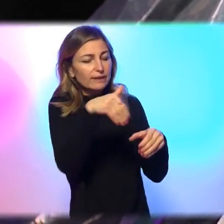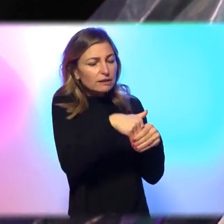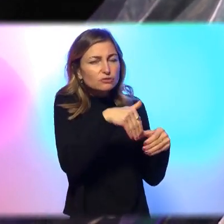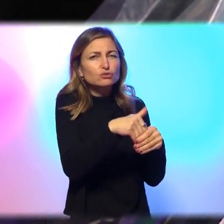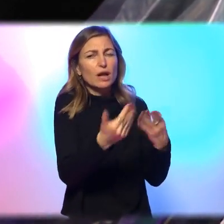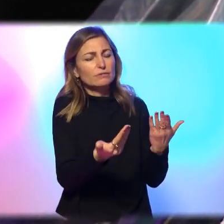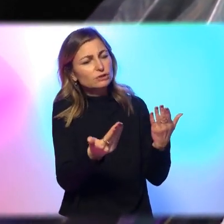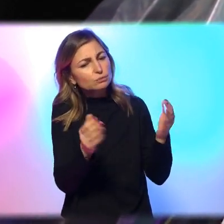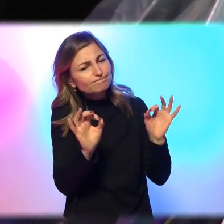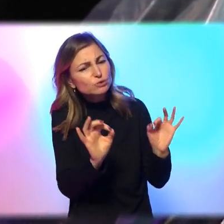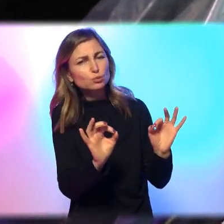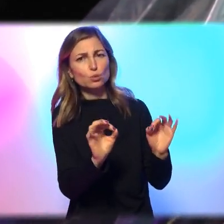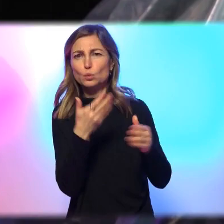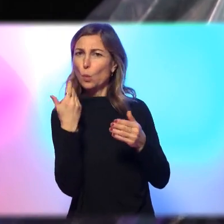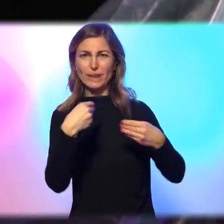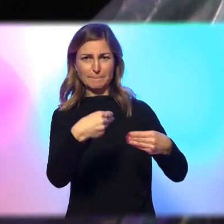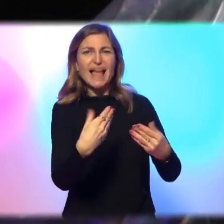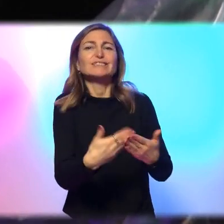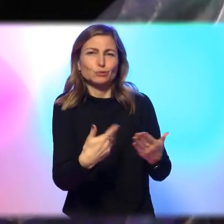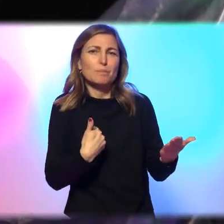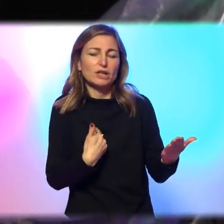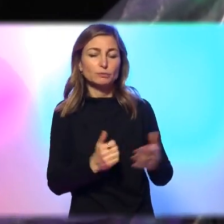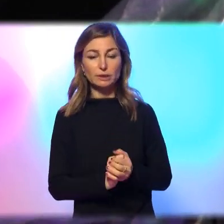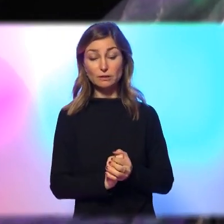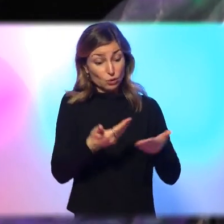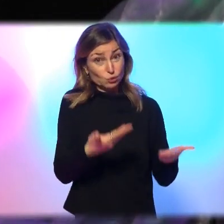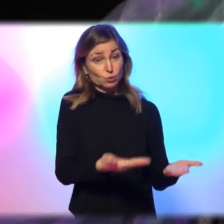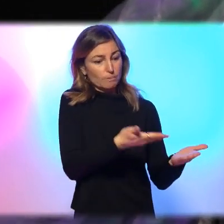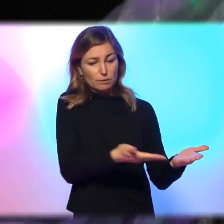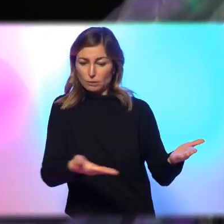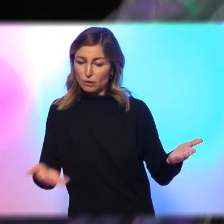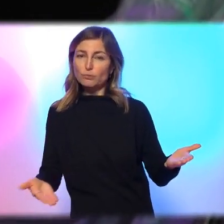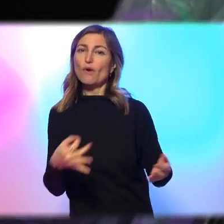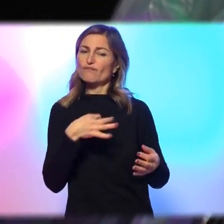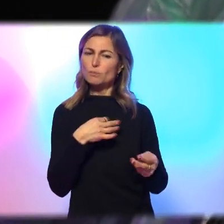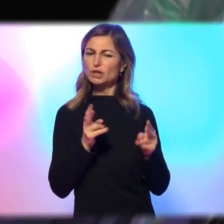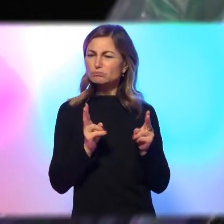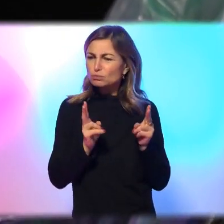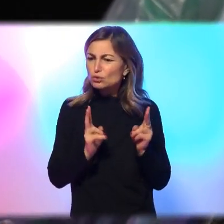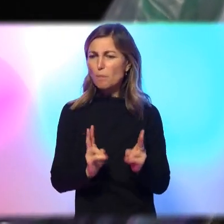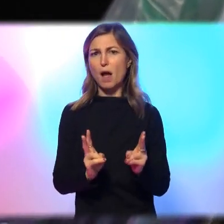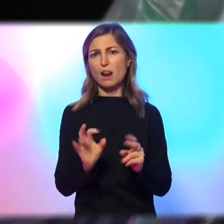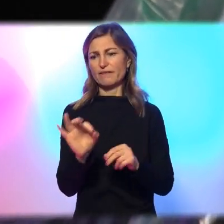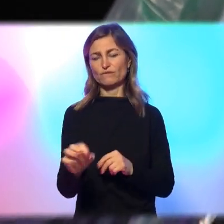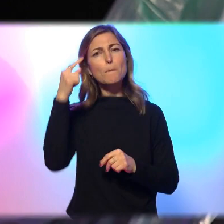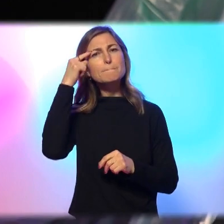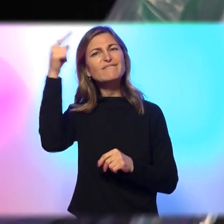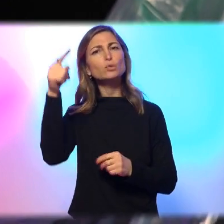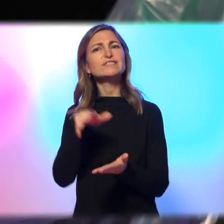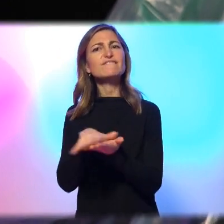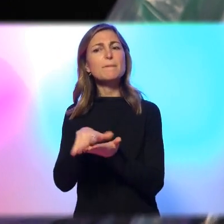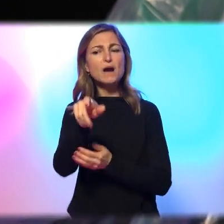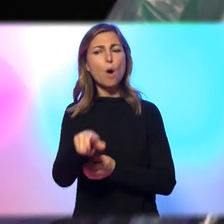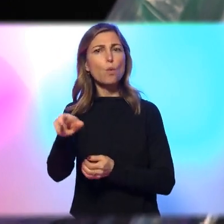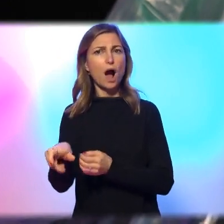da zum Beispiel Mikroplastik enthalten ist und solche Dinge. Ich glaube, das sind so Dinge, die sind schon relativ normal bei vielen bewussten